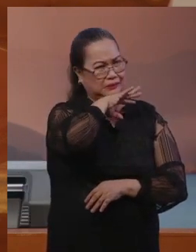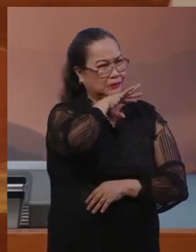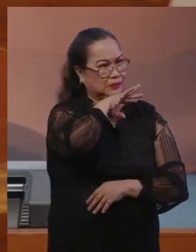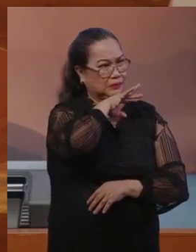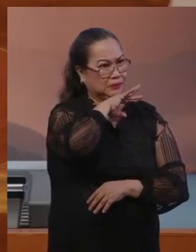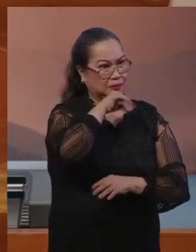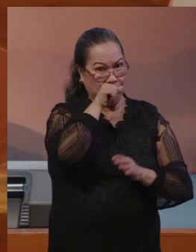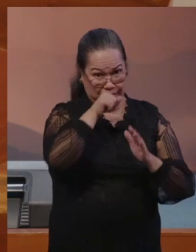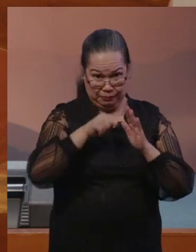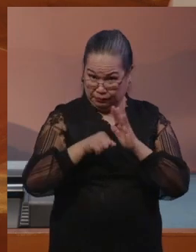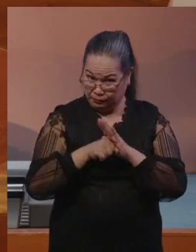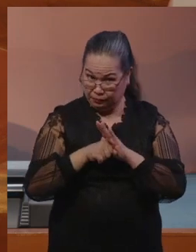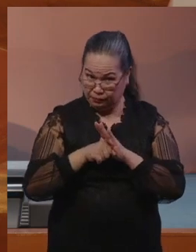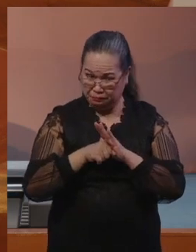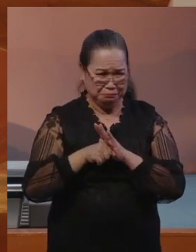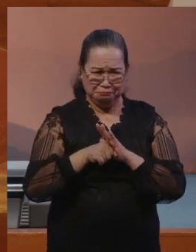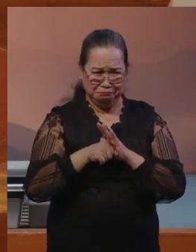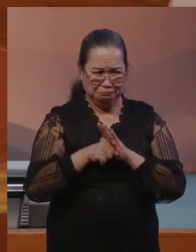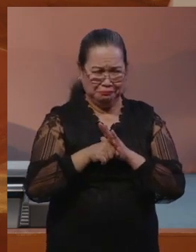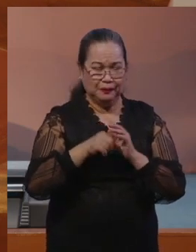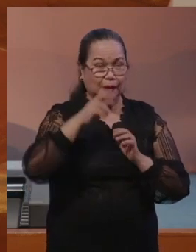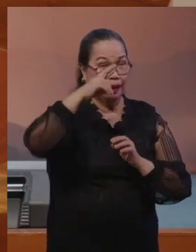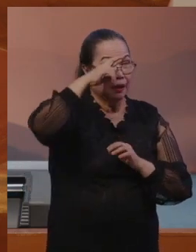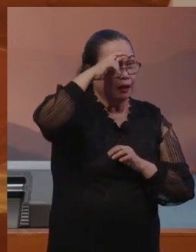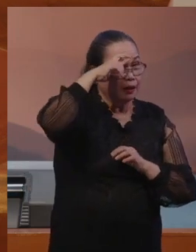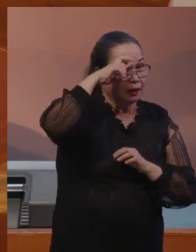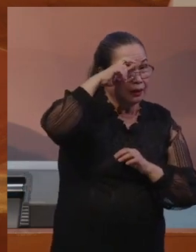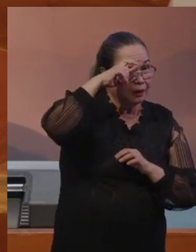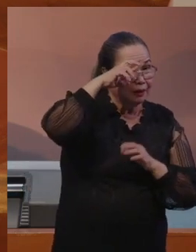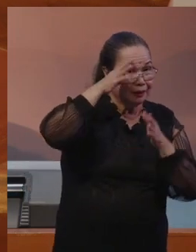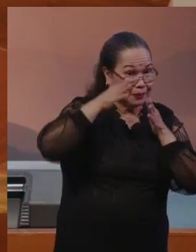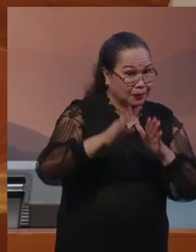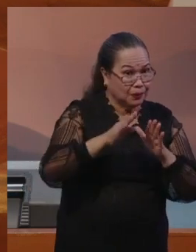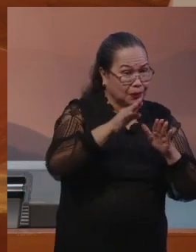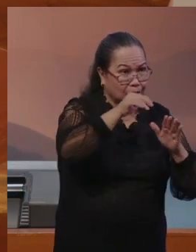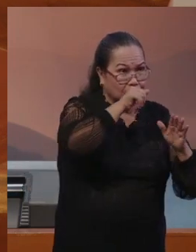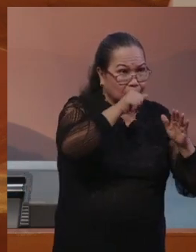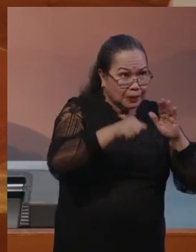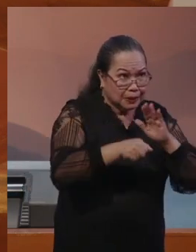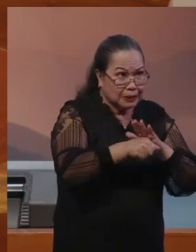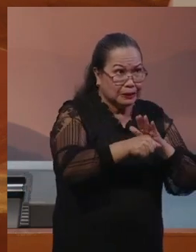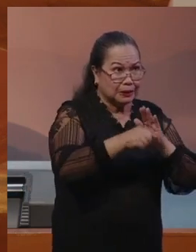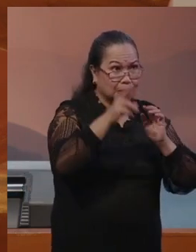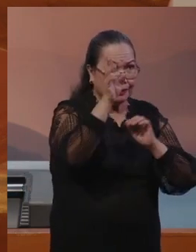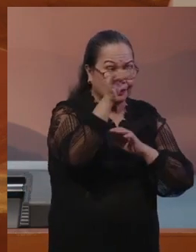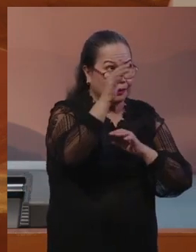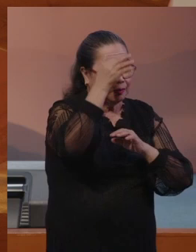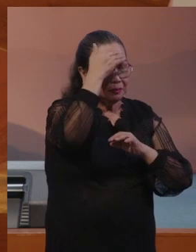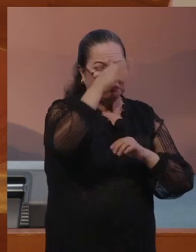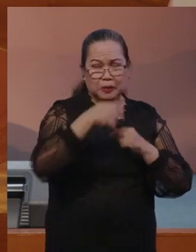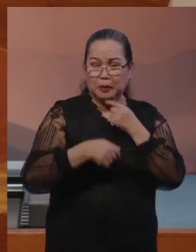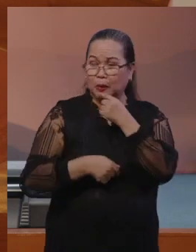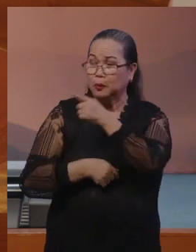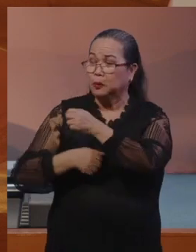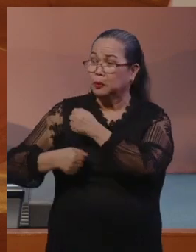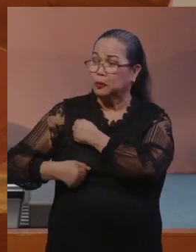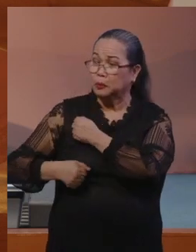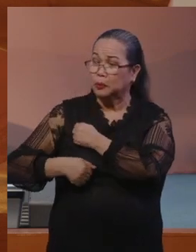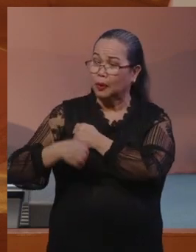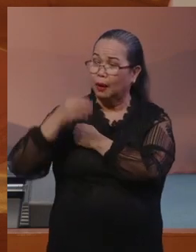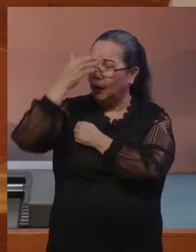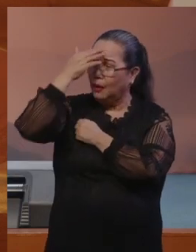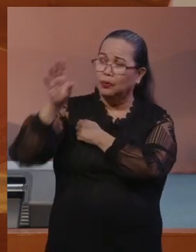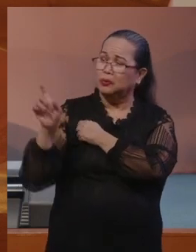Patago nag-espiya yung mga lalaki, tinago siya ni Rahab. I do not know where they went. Sinungaling po